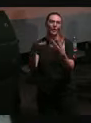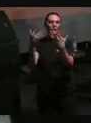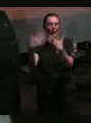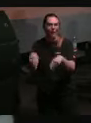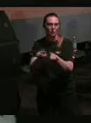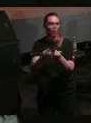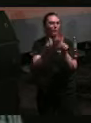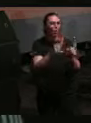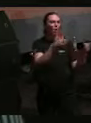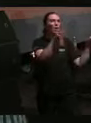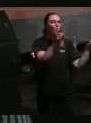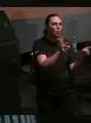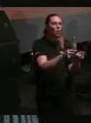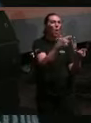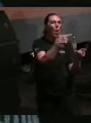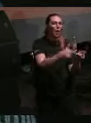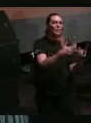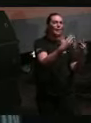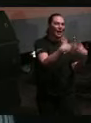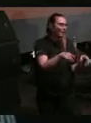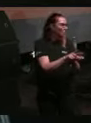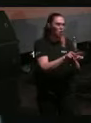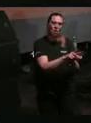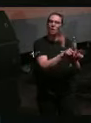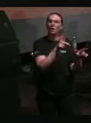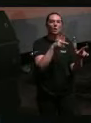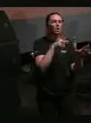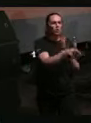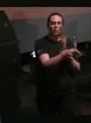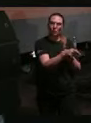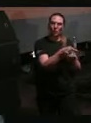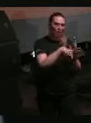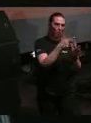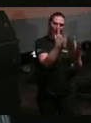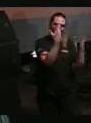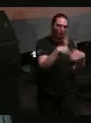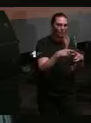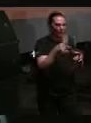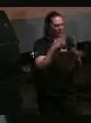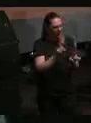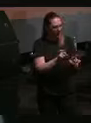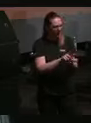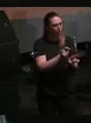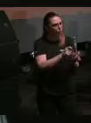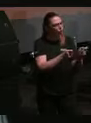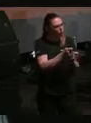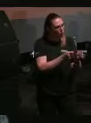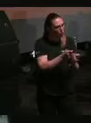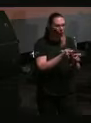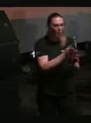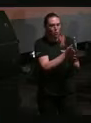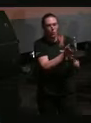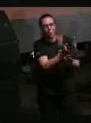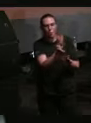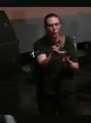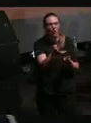ikke skru av kranen over natta, men det betyr at vi trenger faktisk politisk styring som peker med hele armen, som tør å si hvor vi skal, og at det ikke